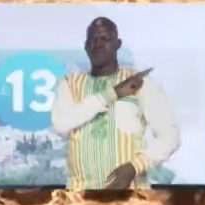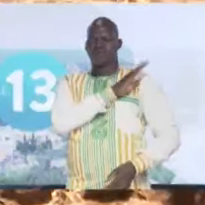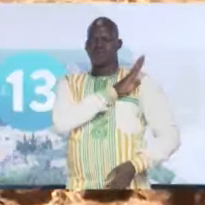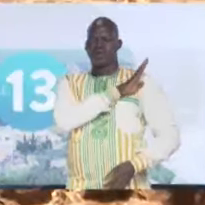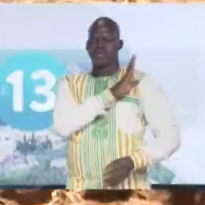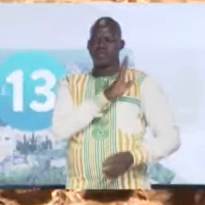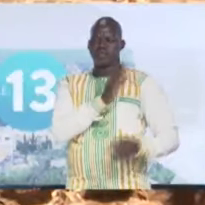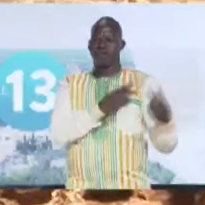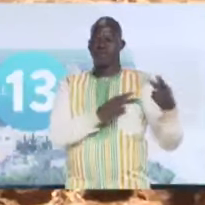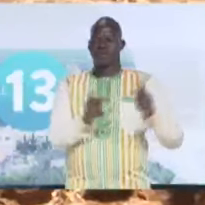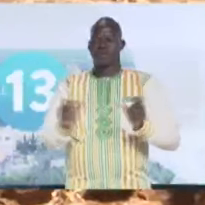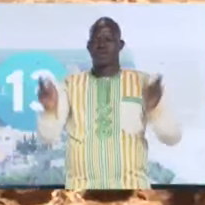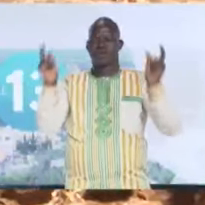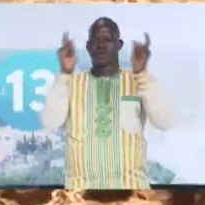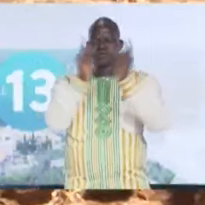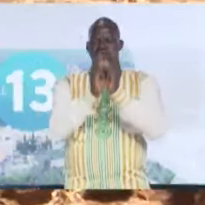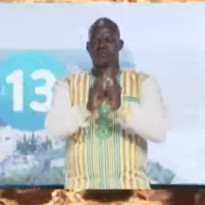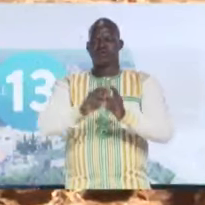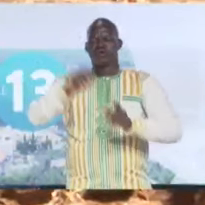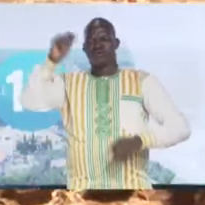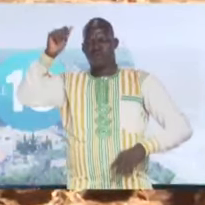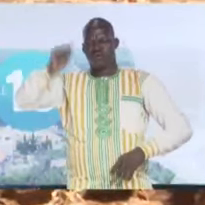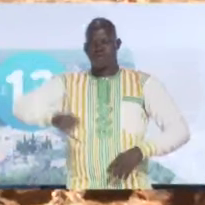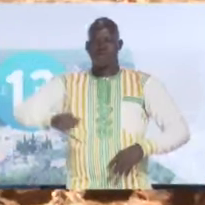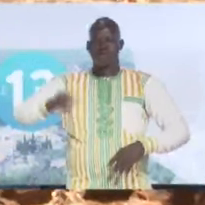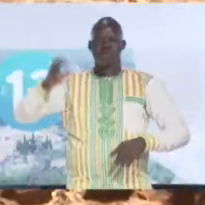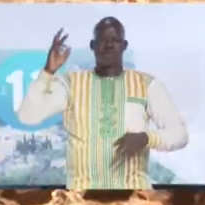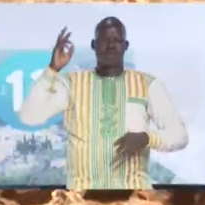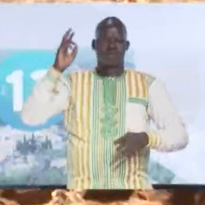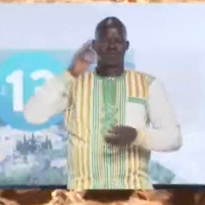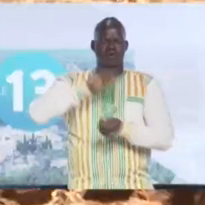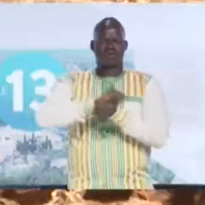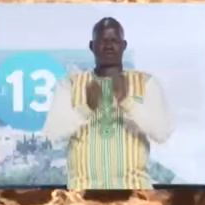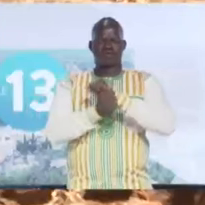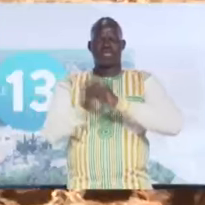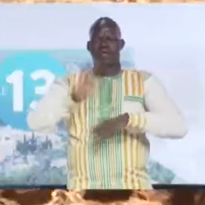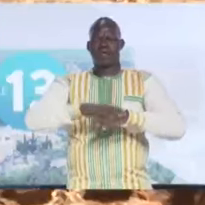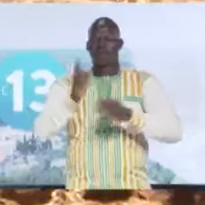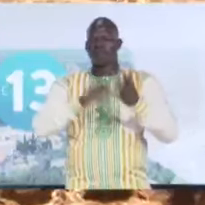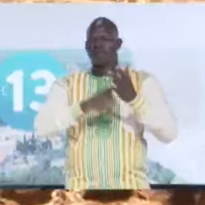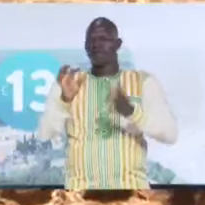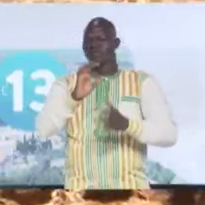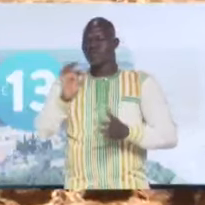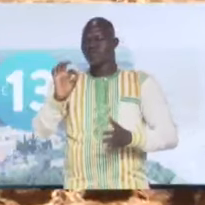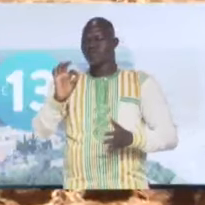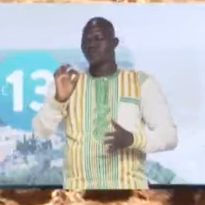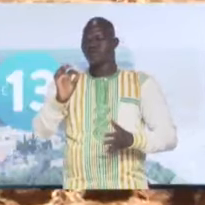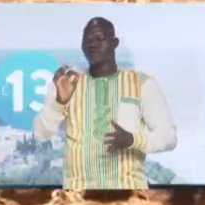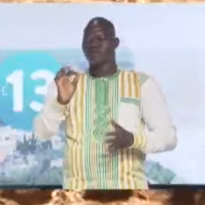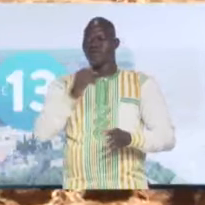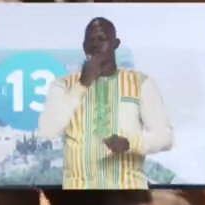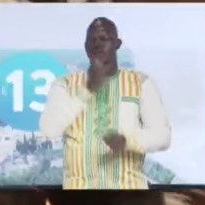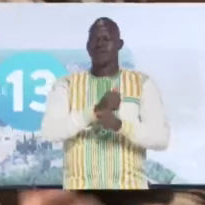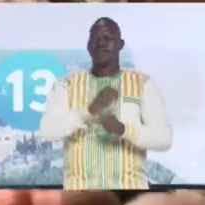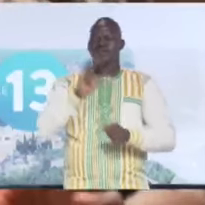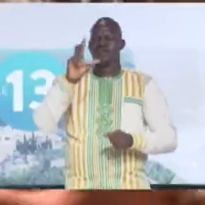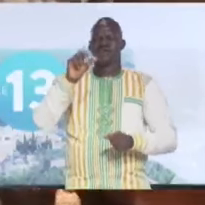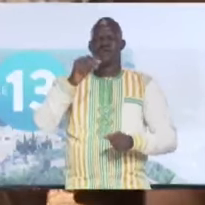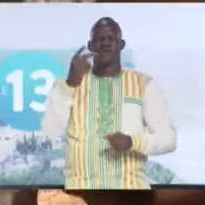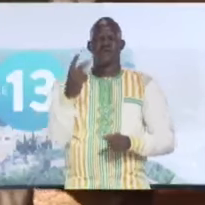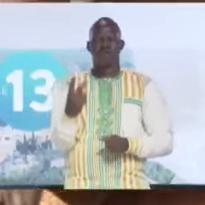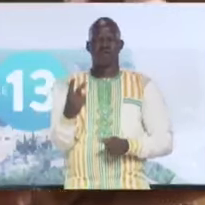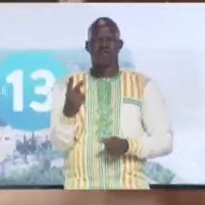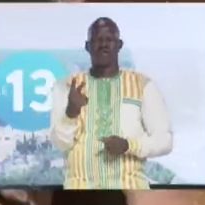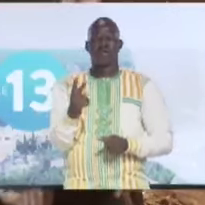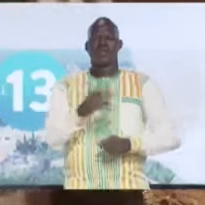de sa campagne pour le oui au référendum. Après 1919, la création, alors dans les années 22,